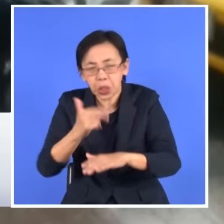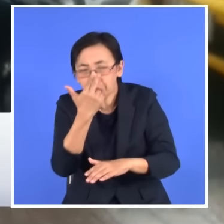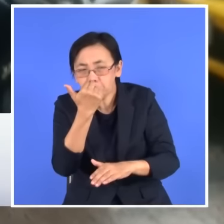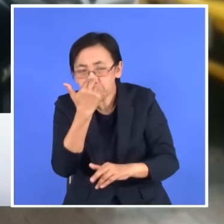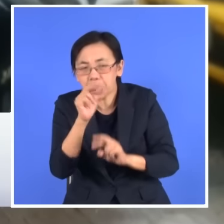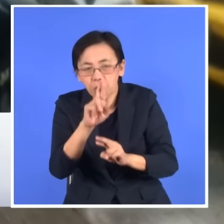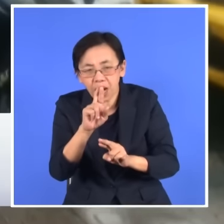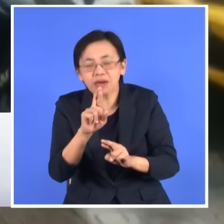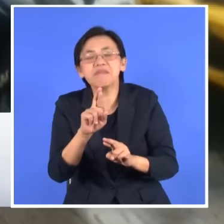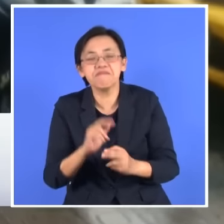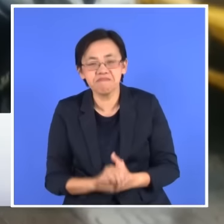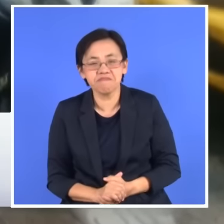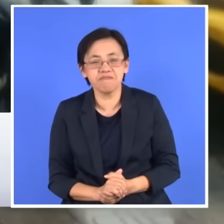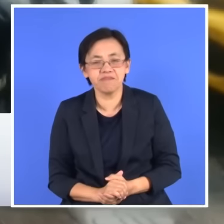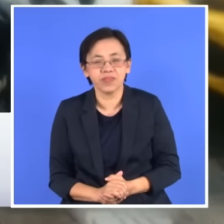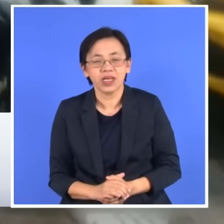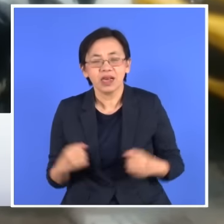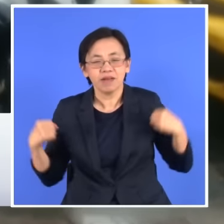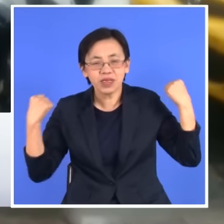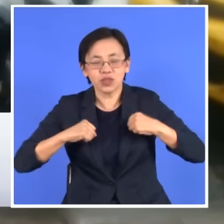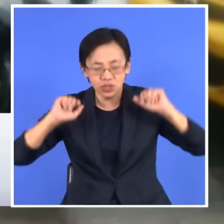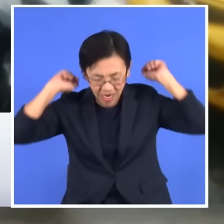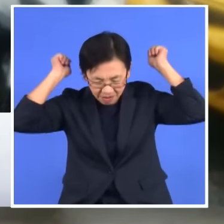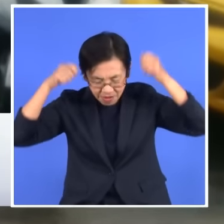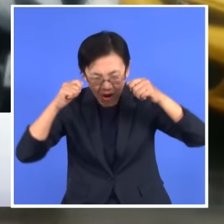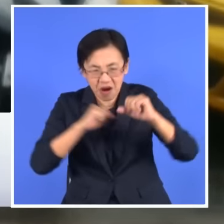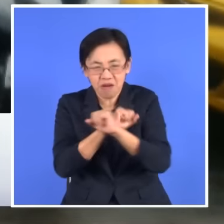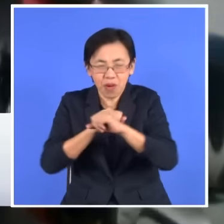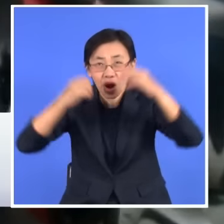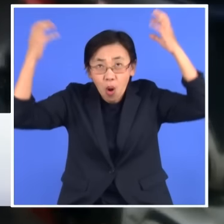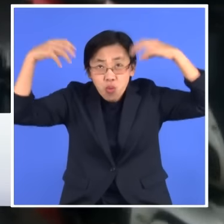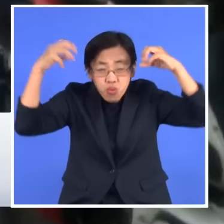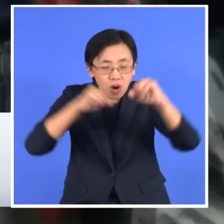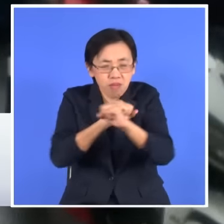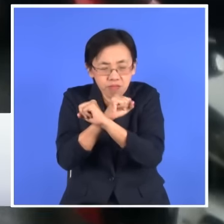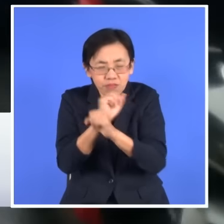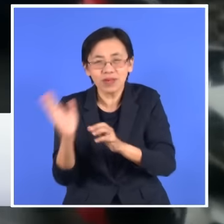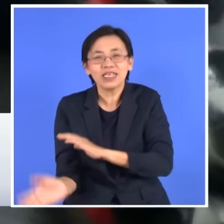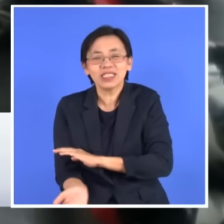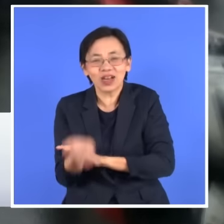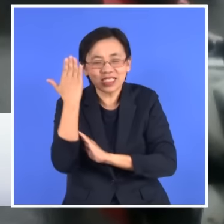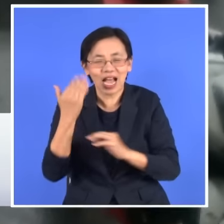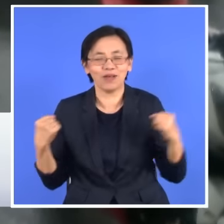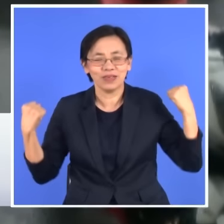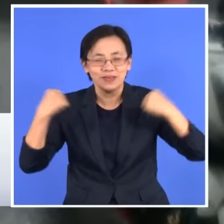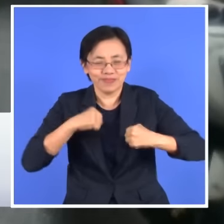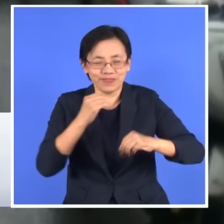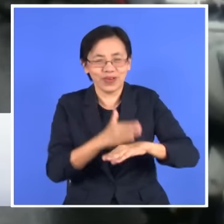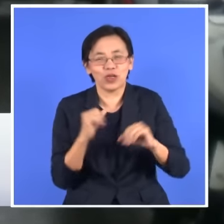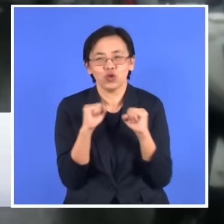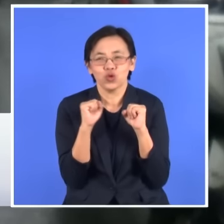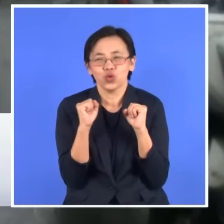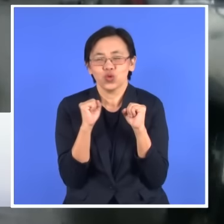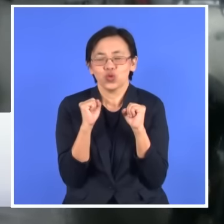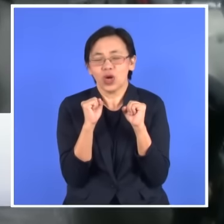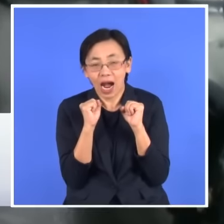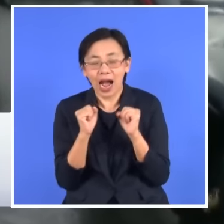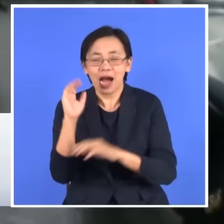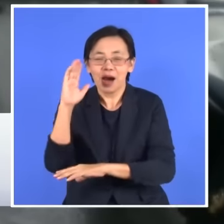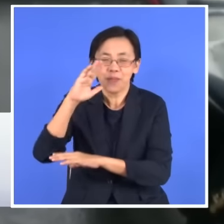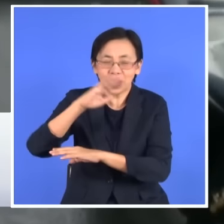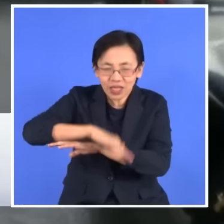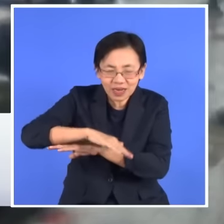าเขาเรียกว่าอะไรนะเอา ชุดกันฝน ชุดกันฝนเนี่ยมาคลุมนะฮะตอนเช้าเนี่ยเอาเสื้อกันหนาวมาใส่พอตกบ่ายเอาเสื้อกันฝน